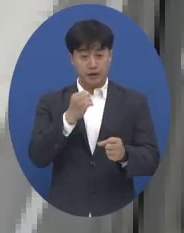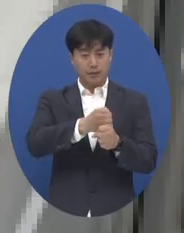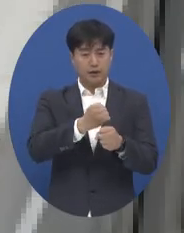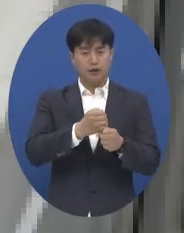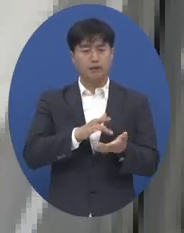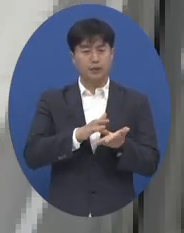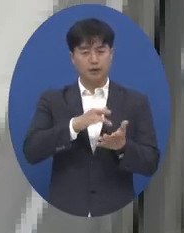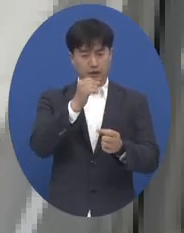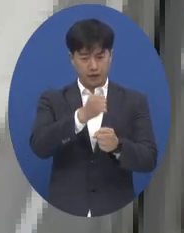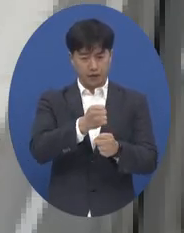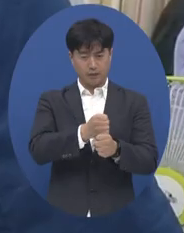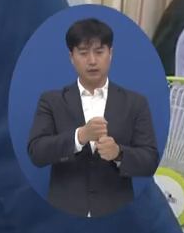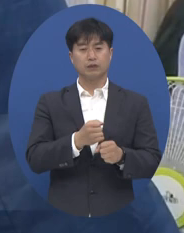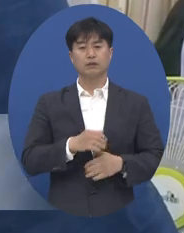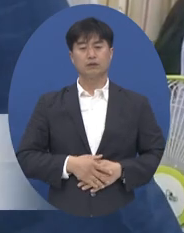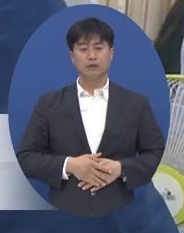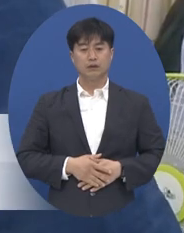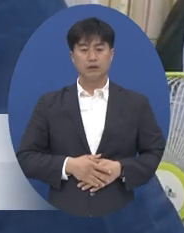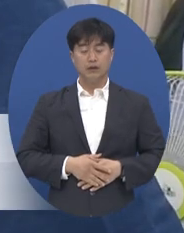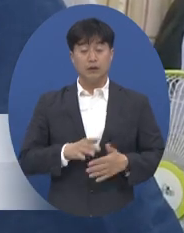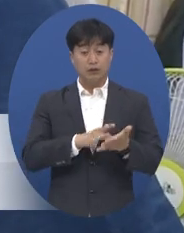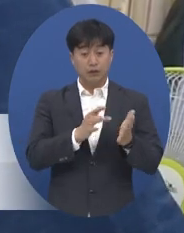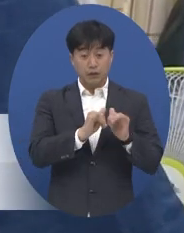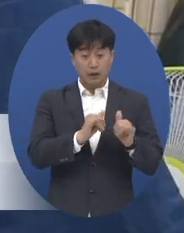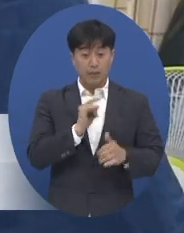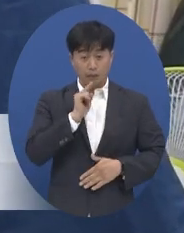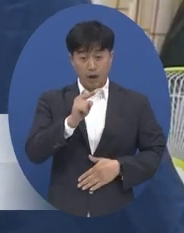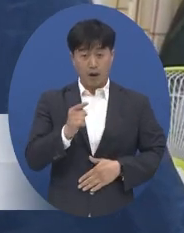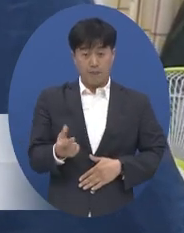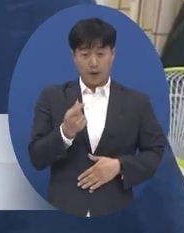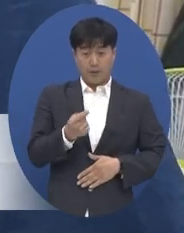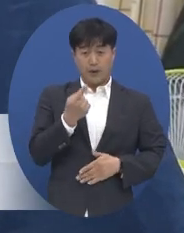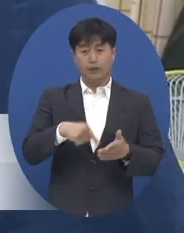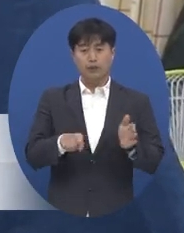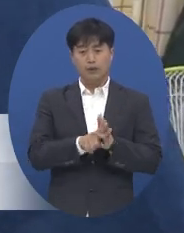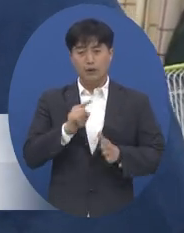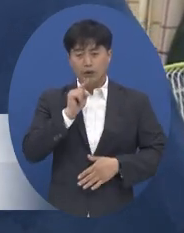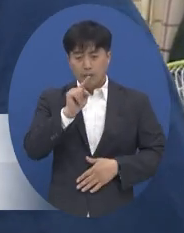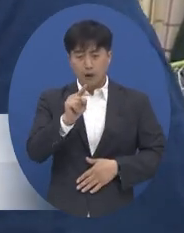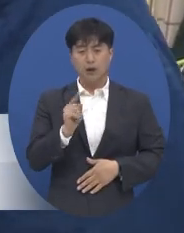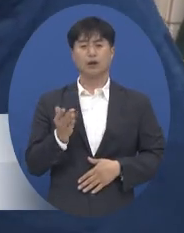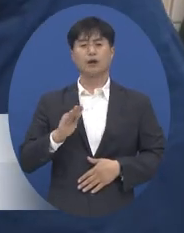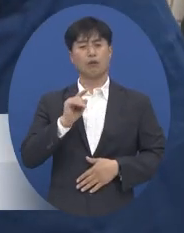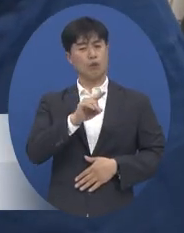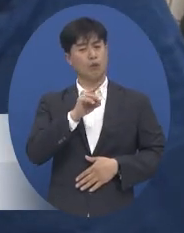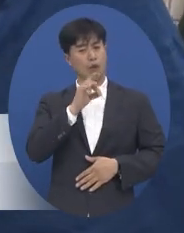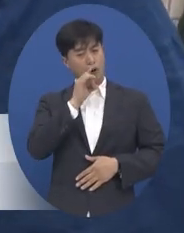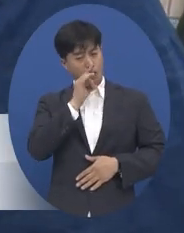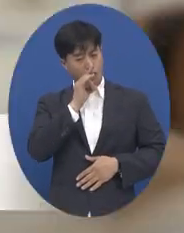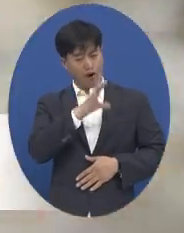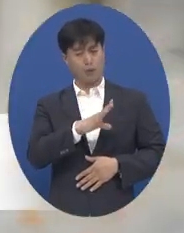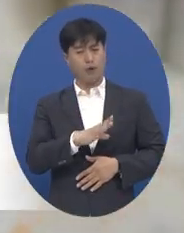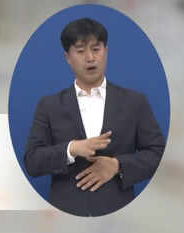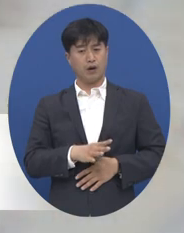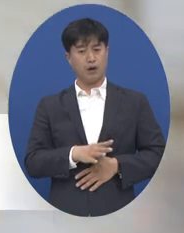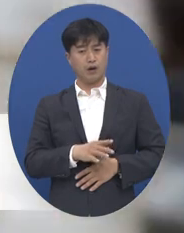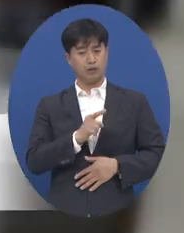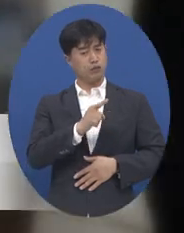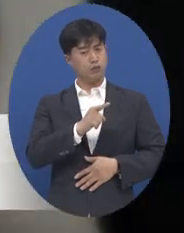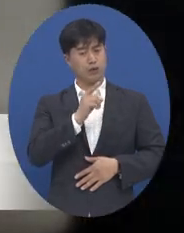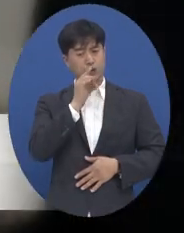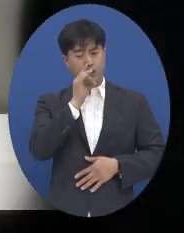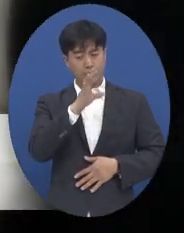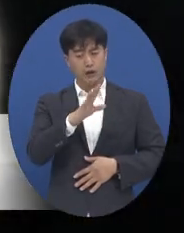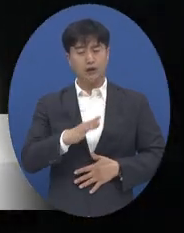만들어 놓은 조제약입니다. 약사님 말씀으로는 미리 빨리 하기 위해서 이걸 해놓으셨다고 하는데 그렇게 하면 안 되는